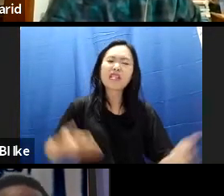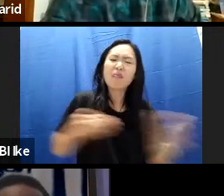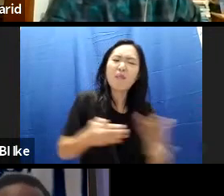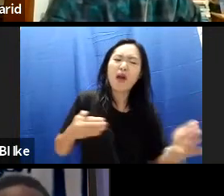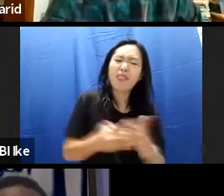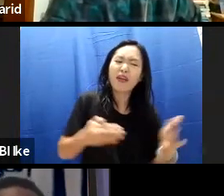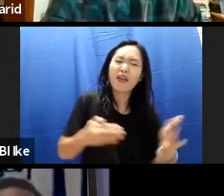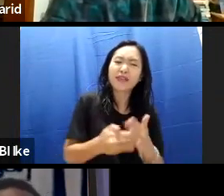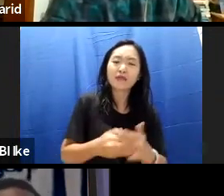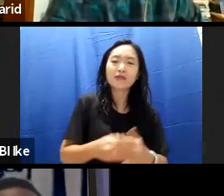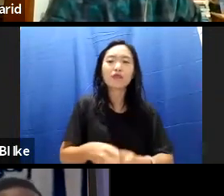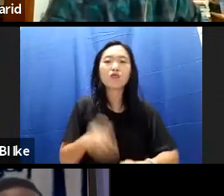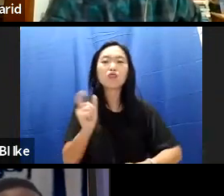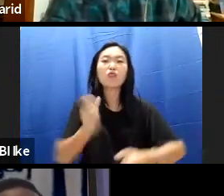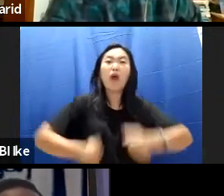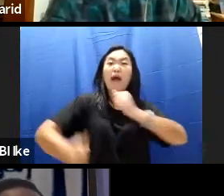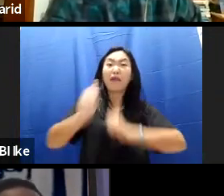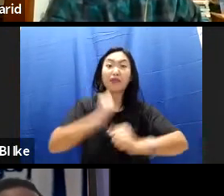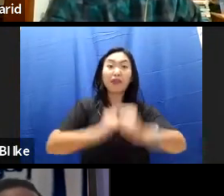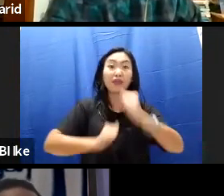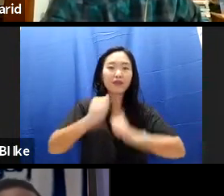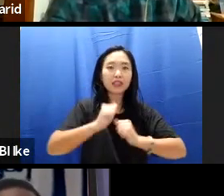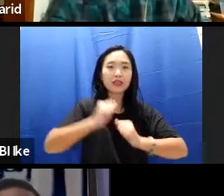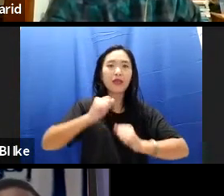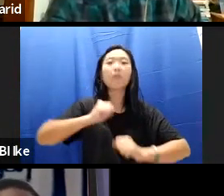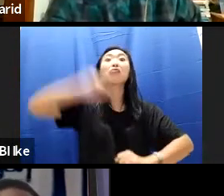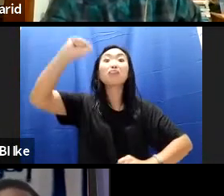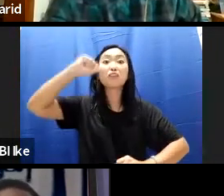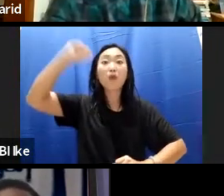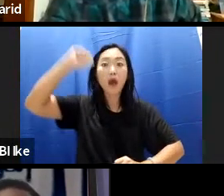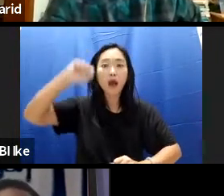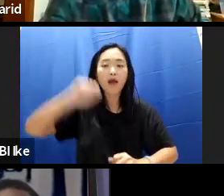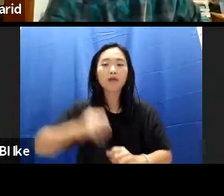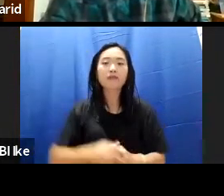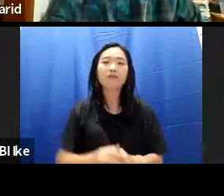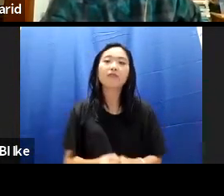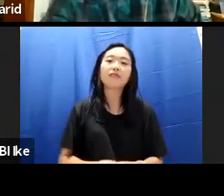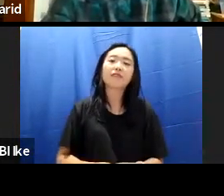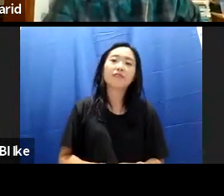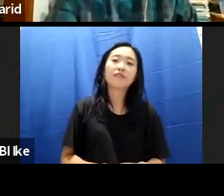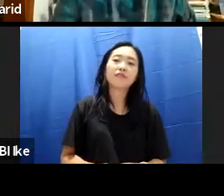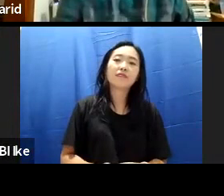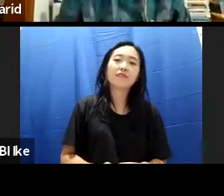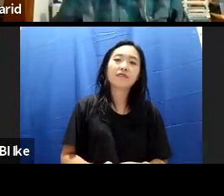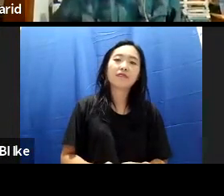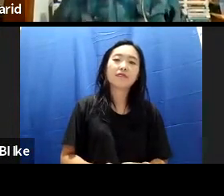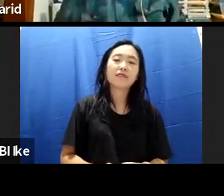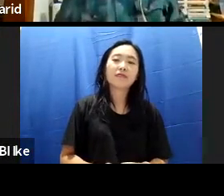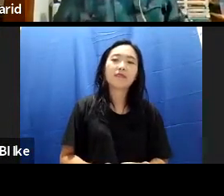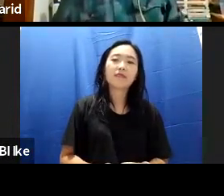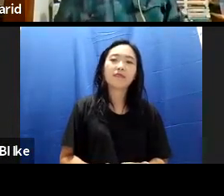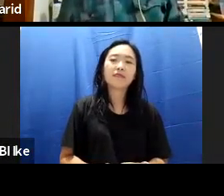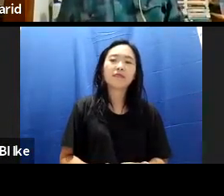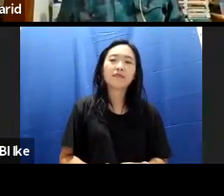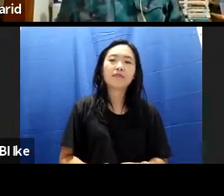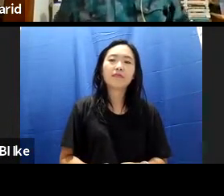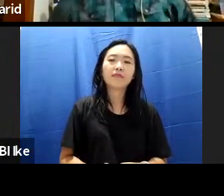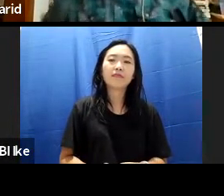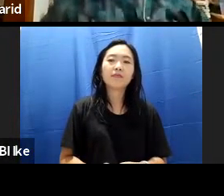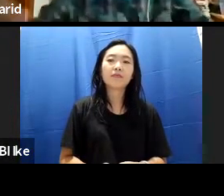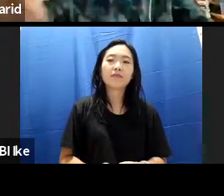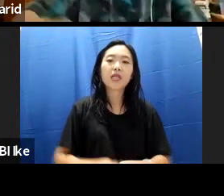seksualitas non-normatif yang dilakukan tidak hanya oleh internal kampus melalui sivitas akademianya, tapi juga